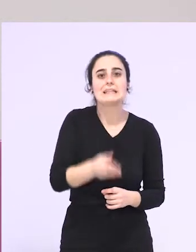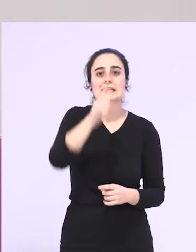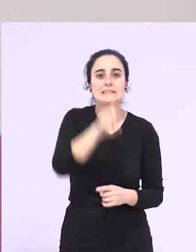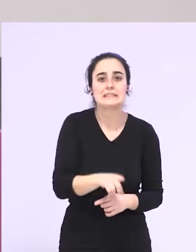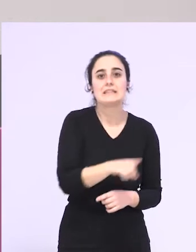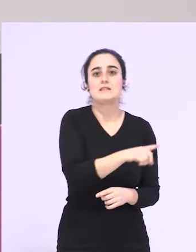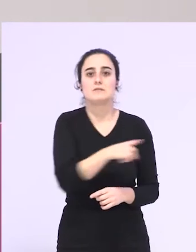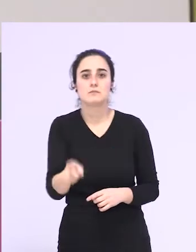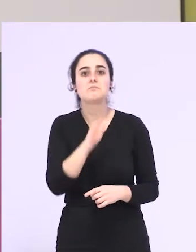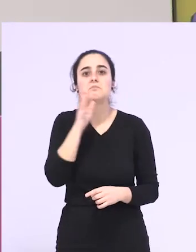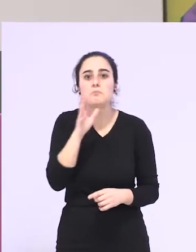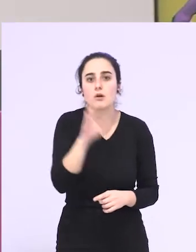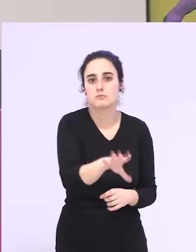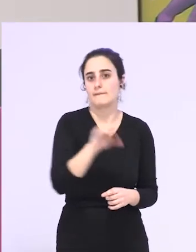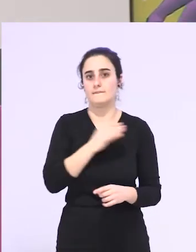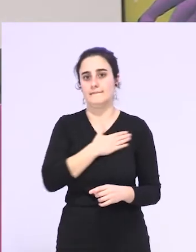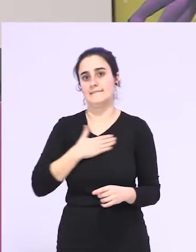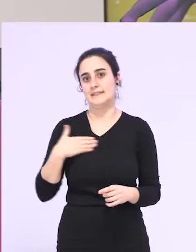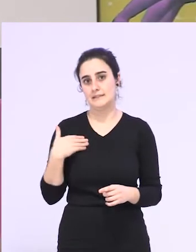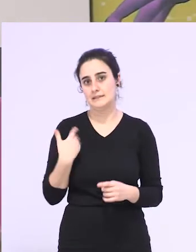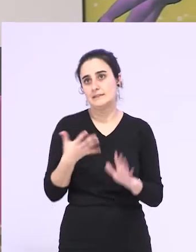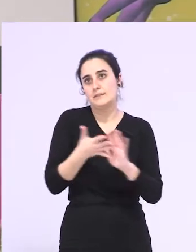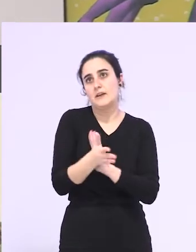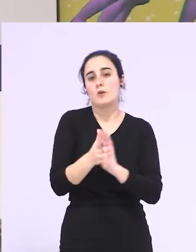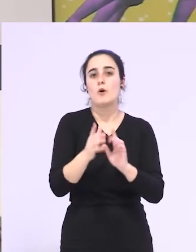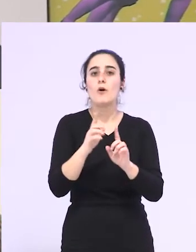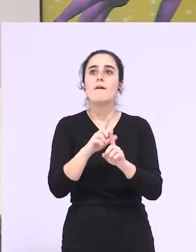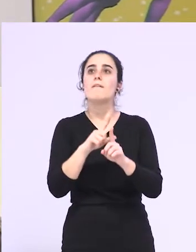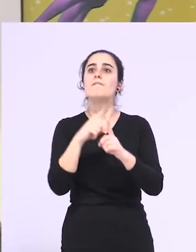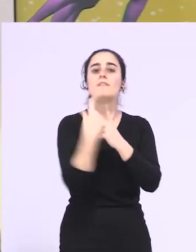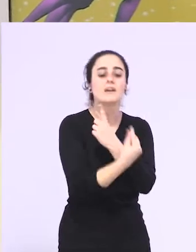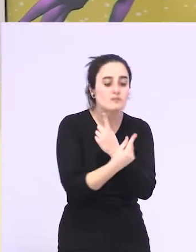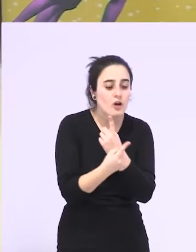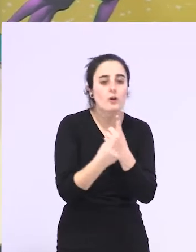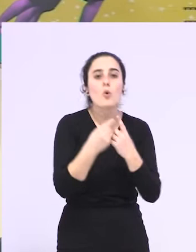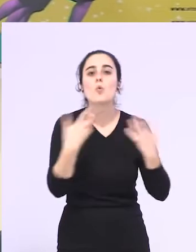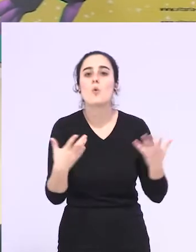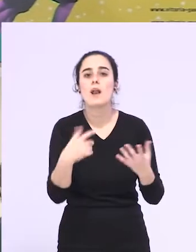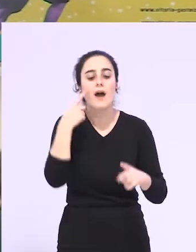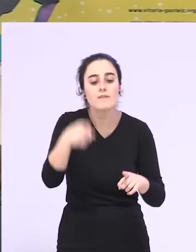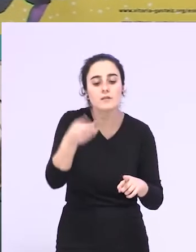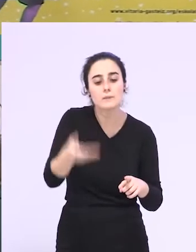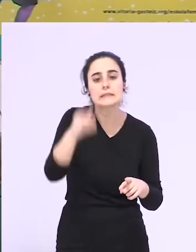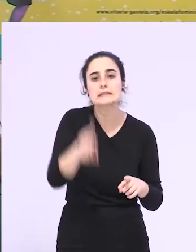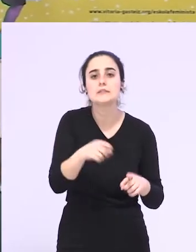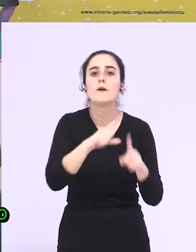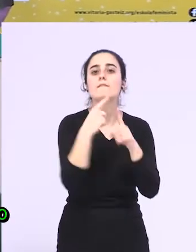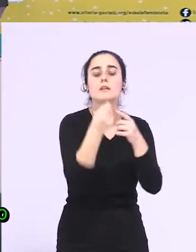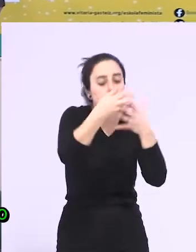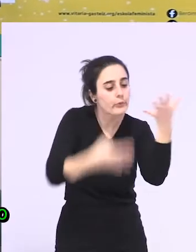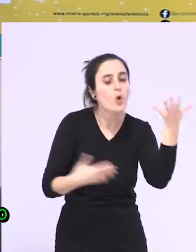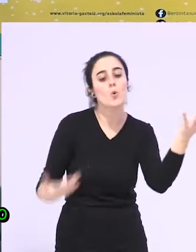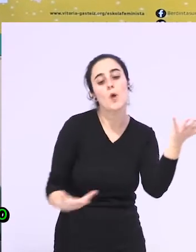diren gauzei edo ez, ez? Pixkate ze faktoreren arabera ebaluatzen dugun eraso bat benetan larri bezala edo ez.